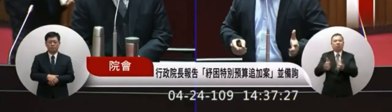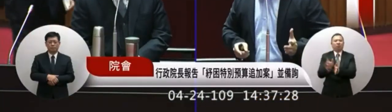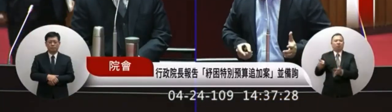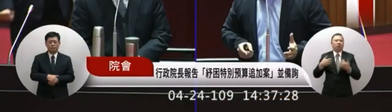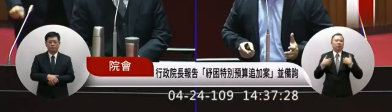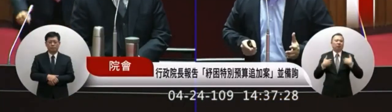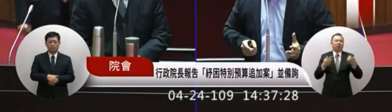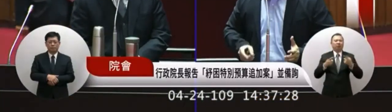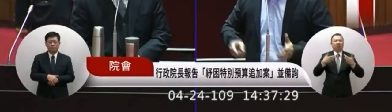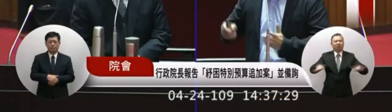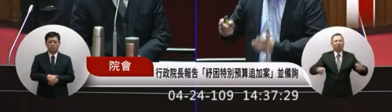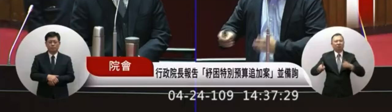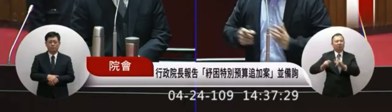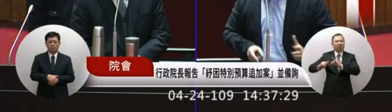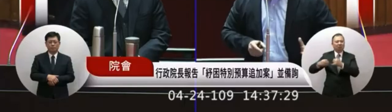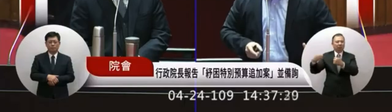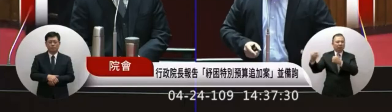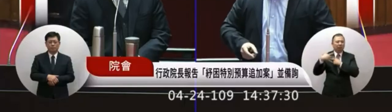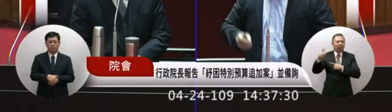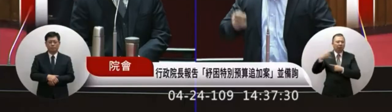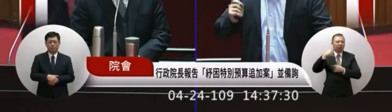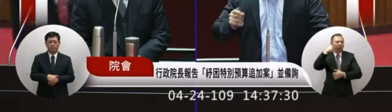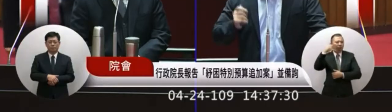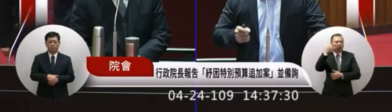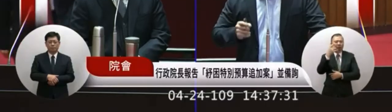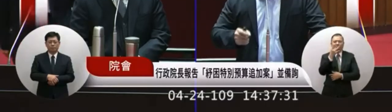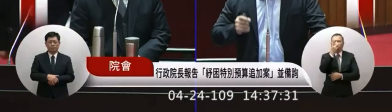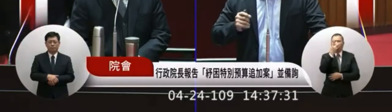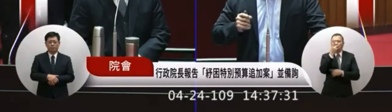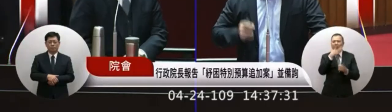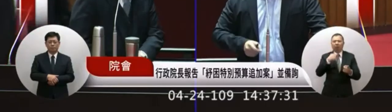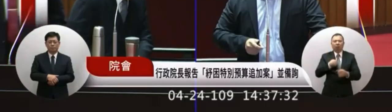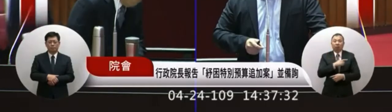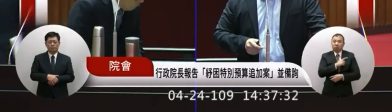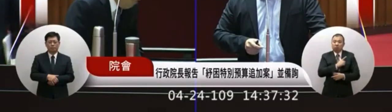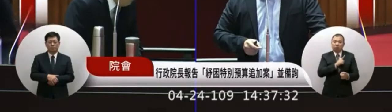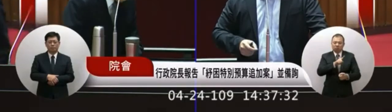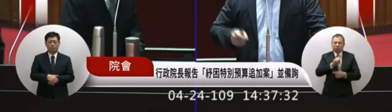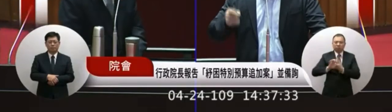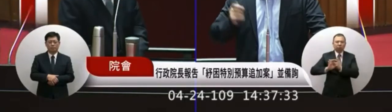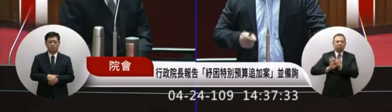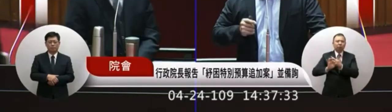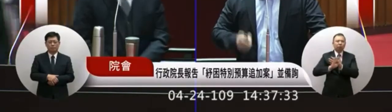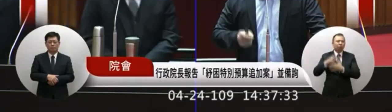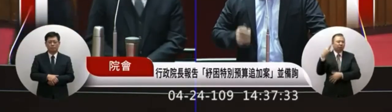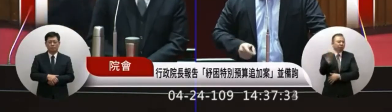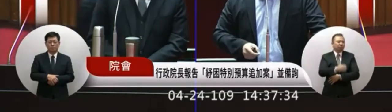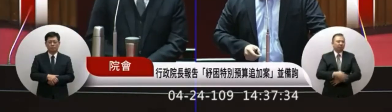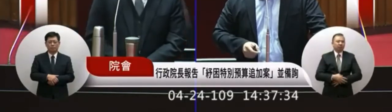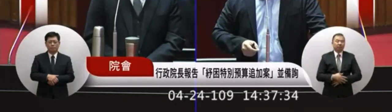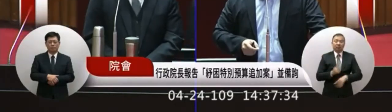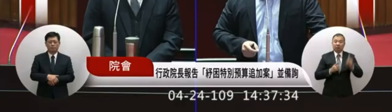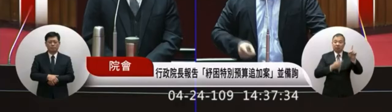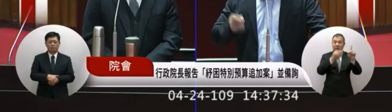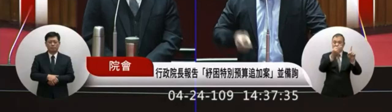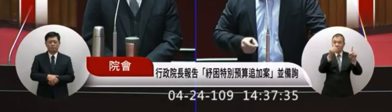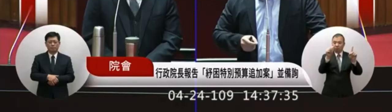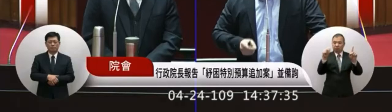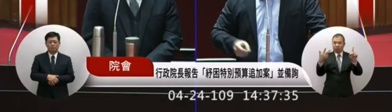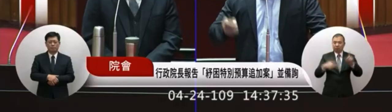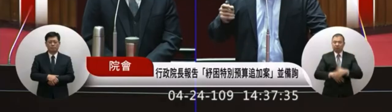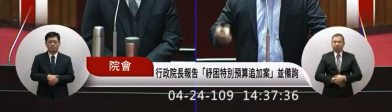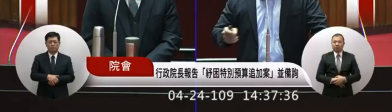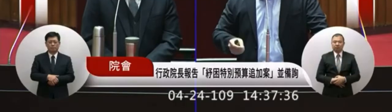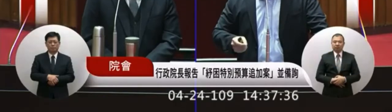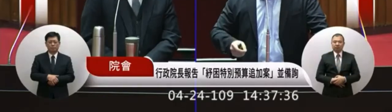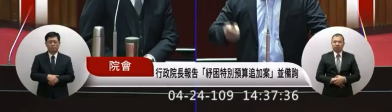讲哦，卡未通啊，吼啊，规工拢占线。其实我家己嘛有卡几啊届。好，那1957的部分是针对